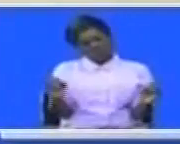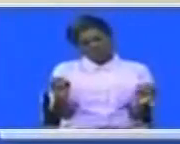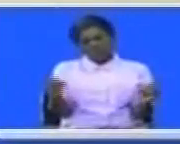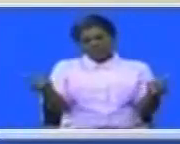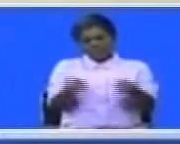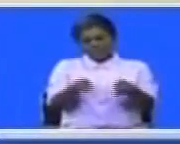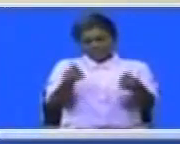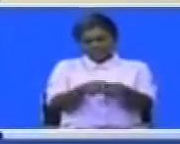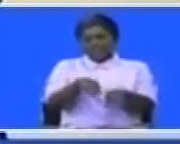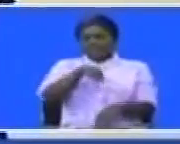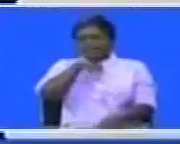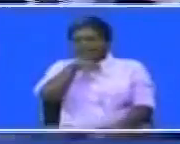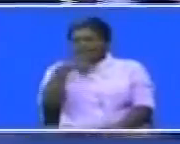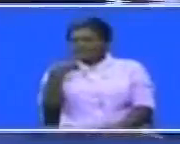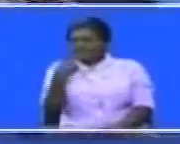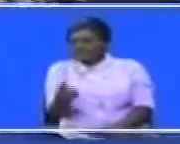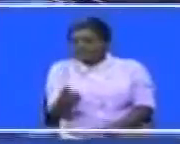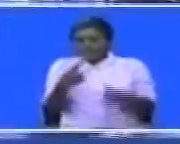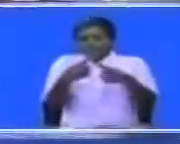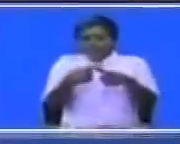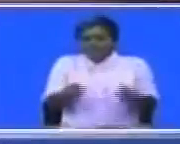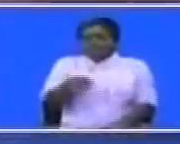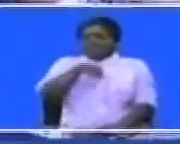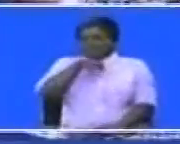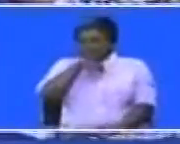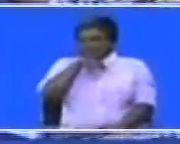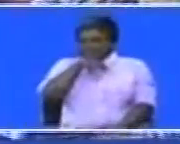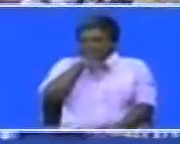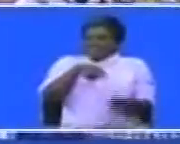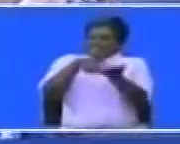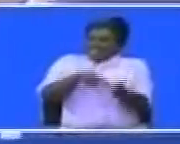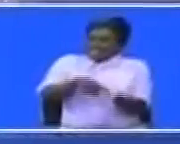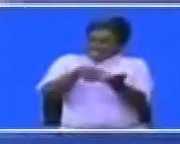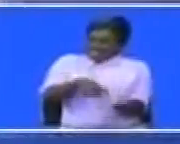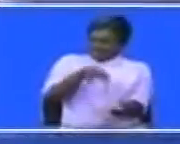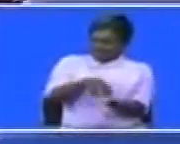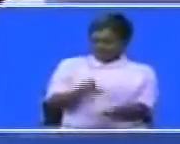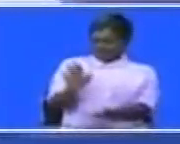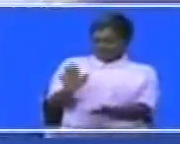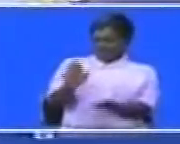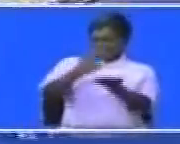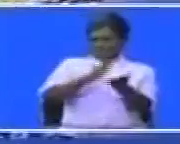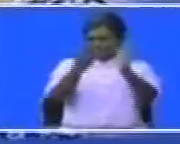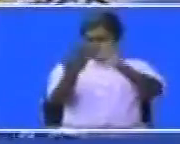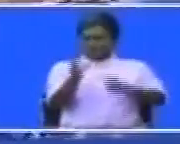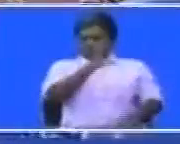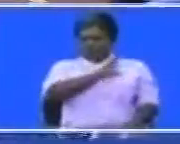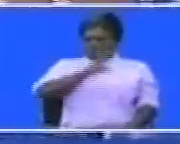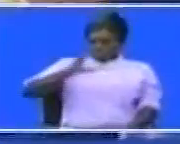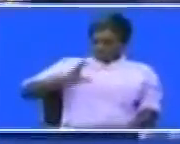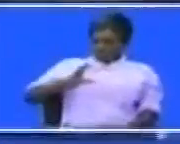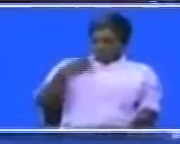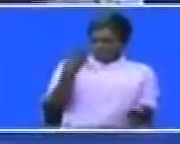inavyodaiwa na kiongozi wa upinzani Raila Odinga. Hata hivyo, Raila Odinga ameshikilia msimamo wake na anatarajiwa kufika mbele ya kamati ya uhasibu wa